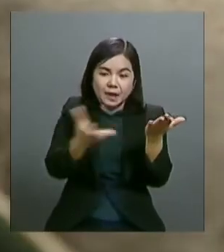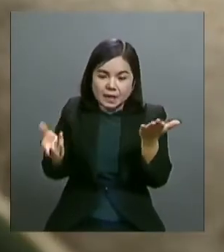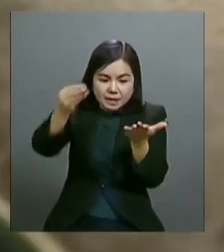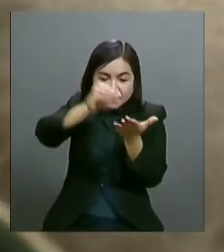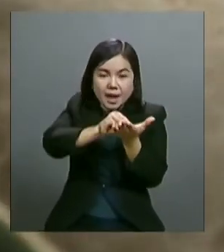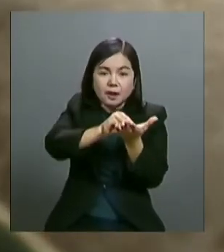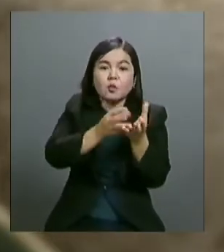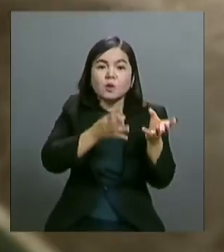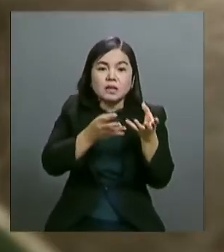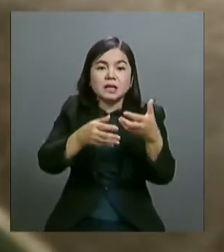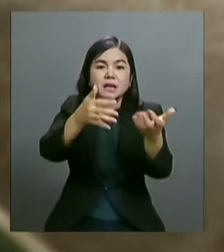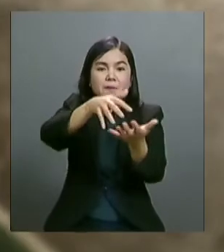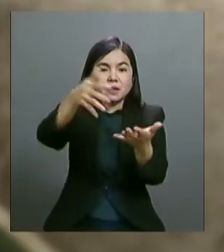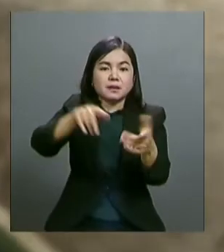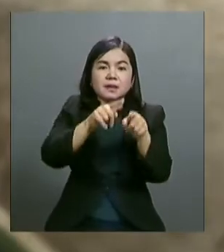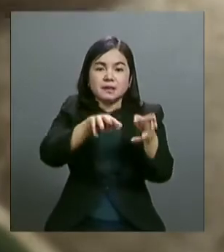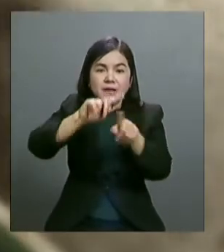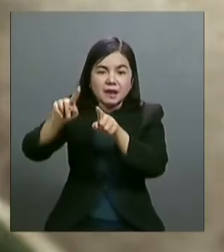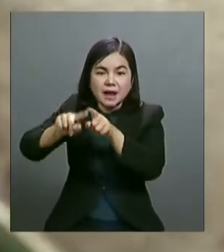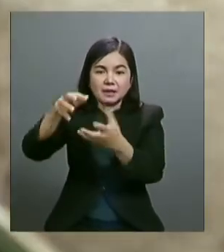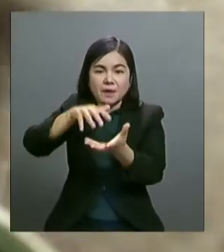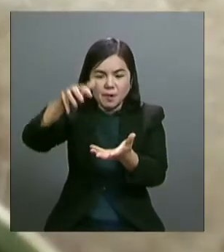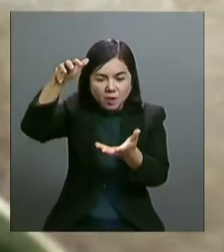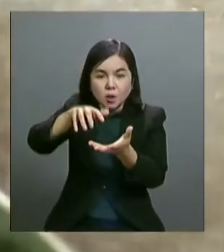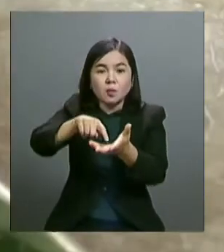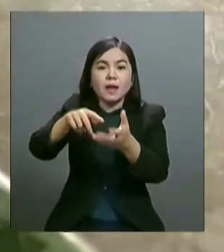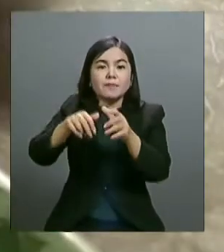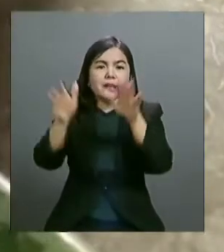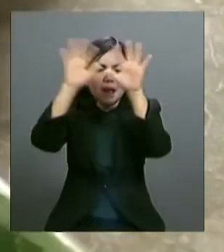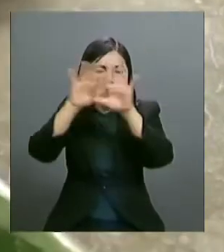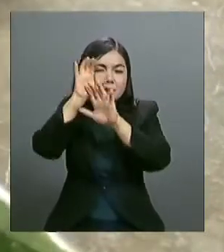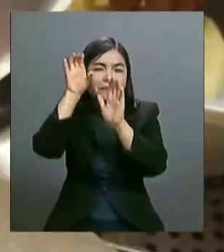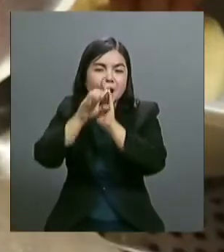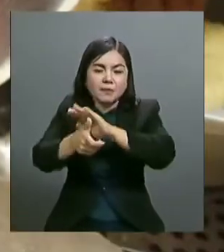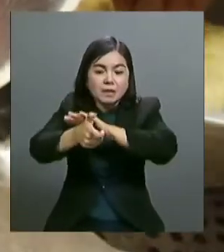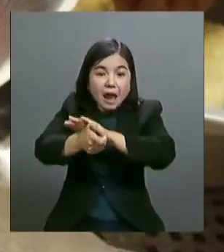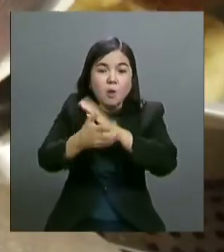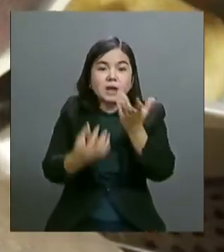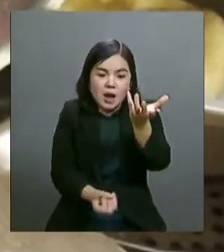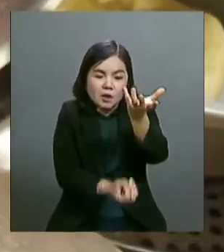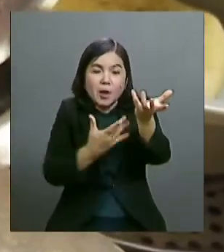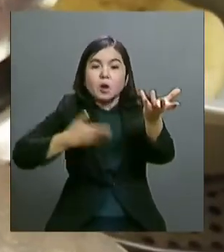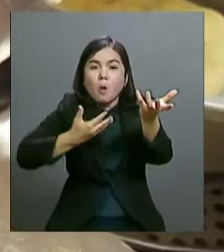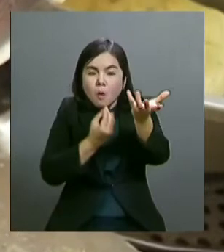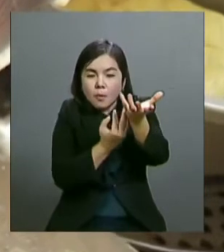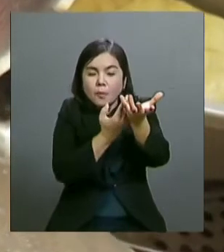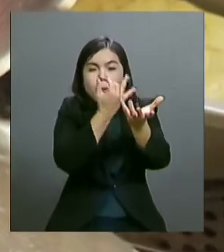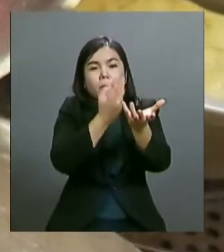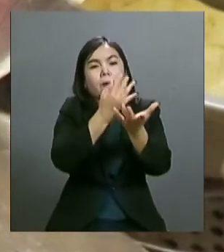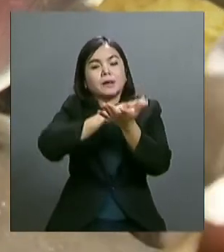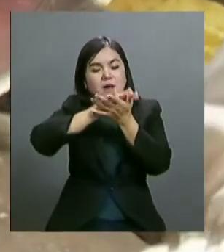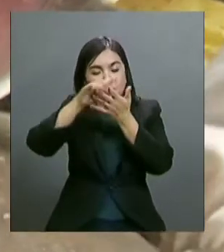พ์ขอออกมาก็จะเป็นตัวเต่าจากนั้นก็นำไปนึ่งก็เป็นอันเสร็จค่ะ